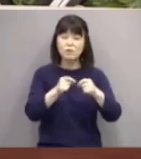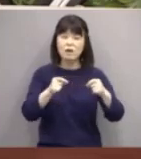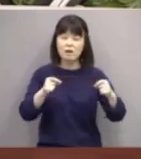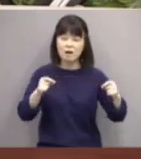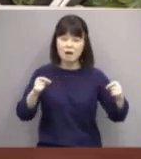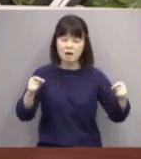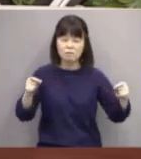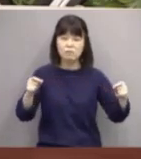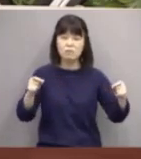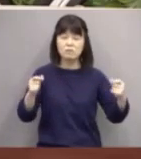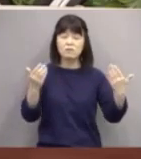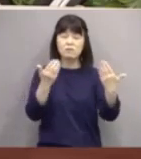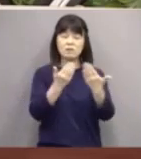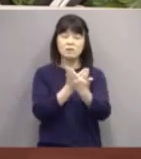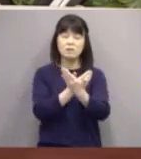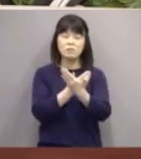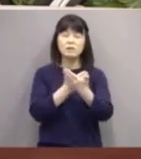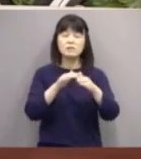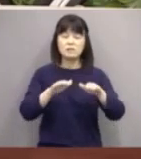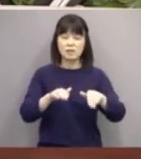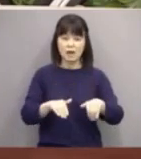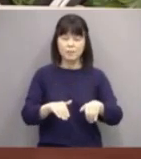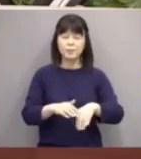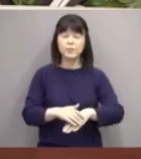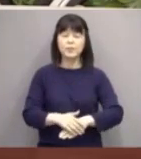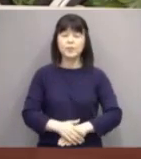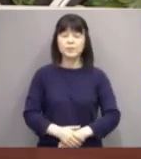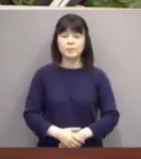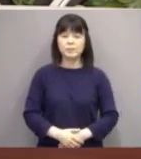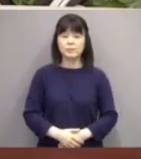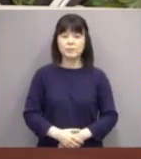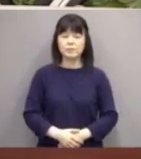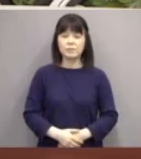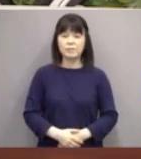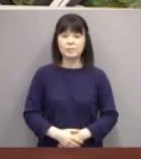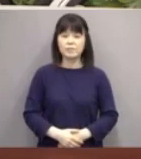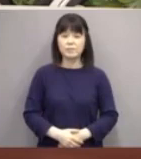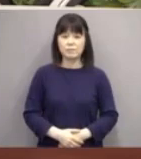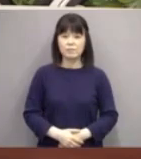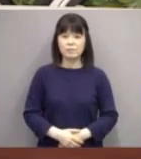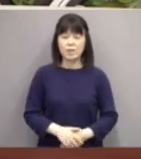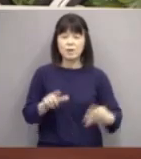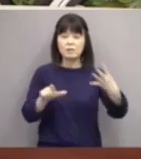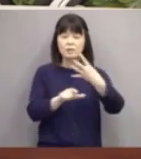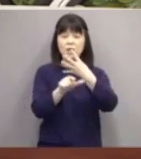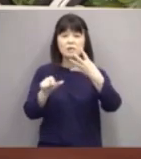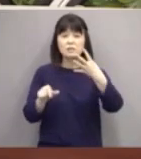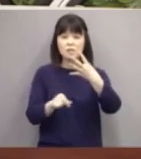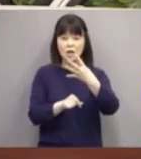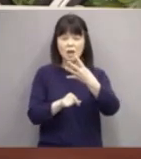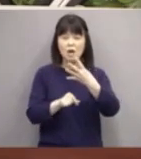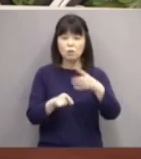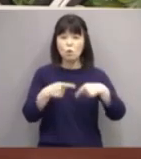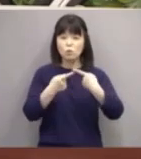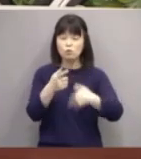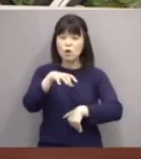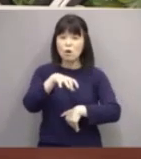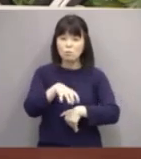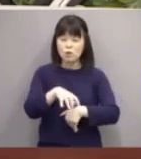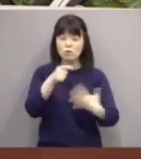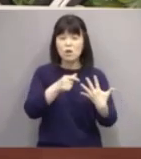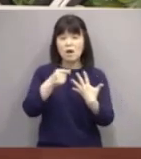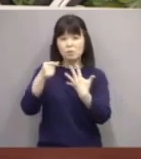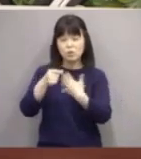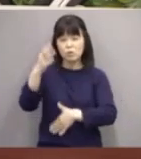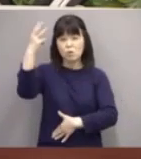保育所とあまり変わらない時間の預かりを実施している幼稚園もあります。4月からの入園先選びのぜひ参